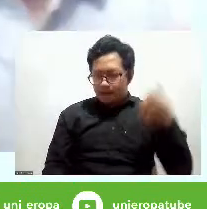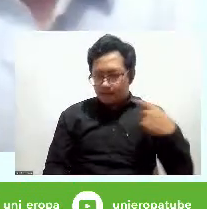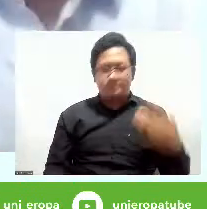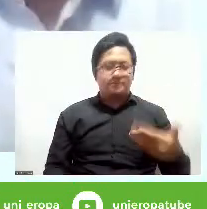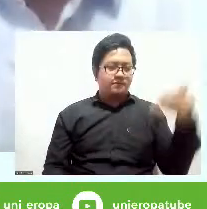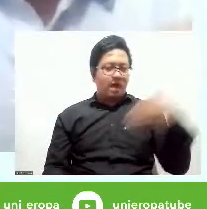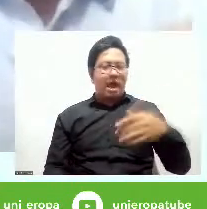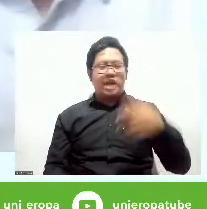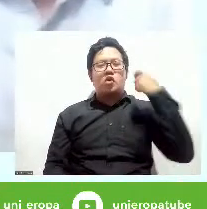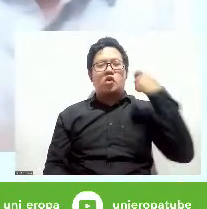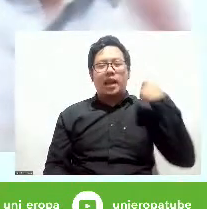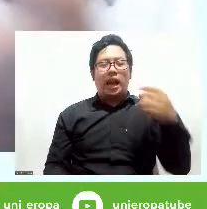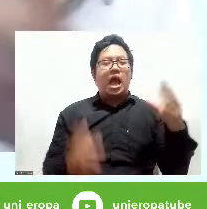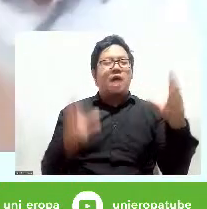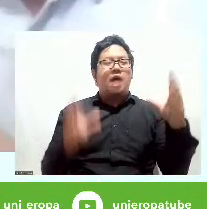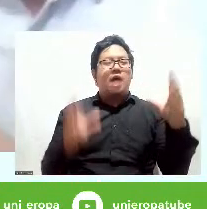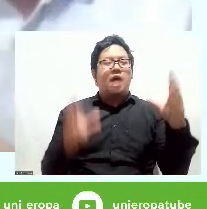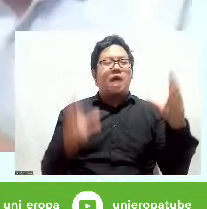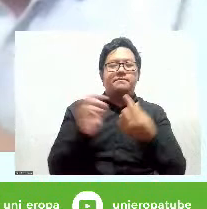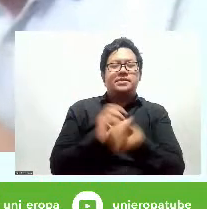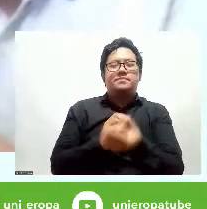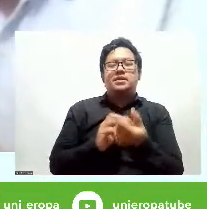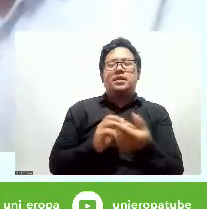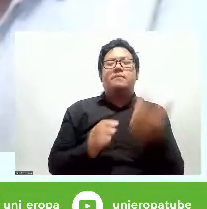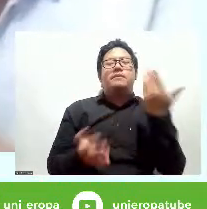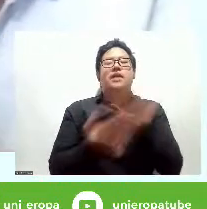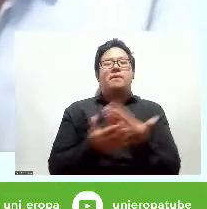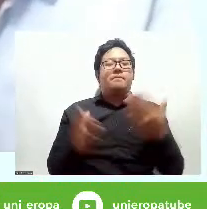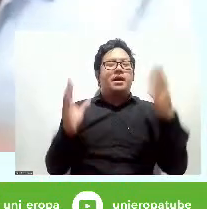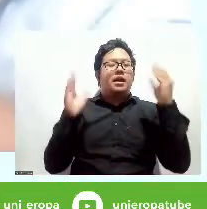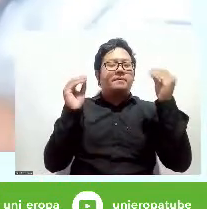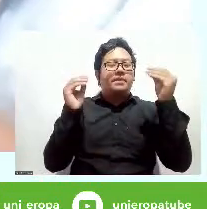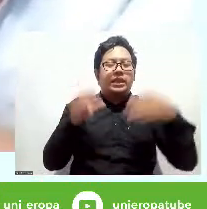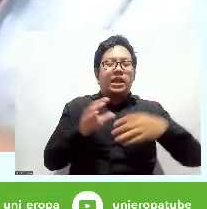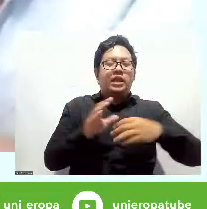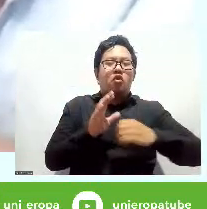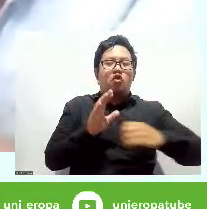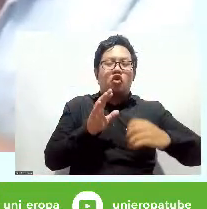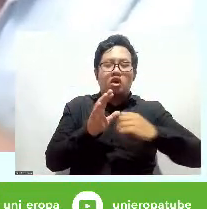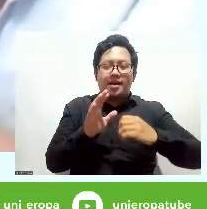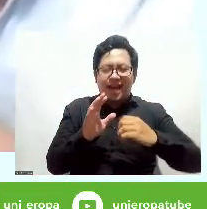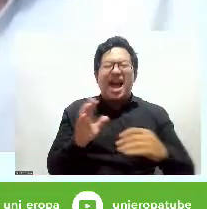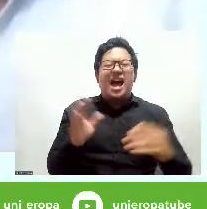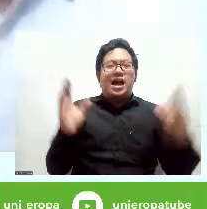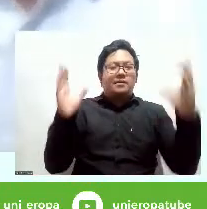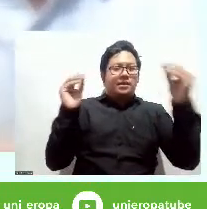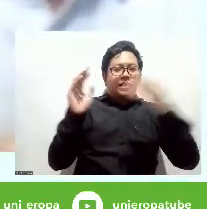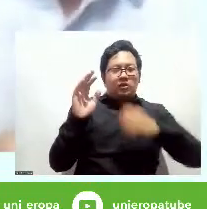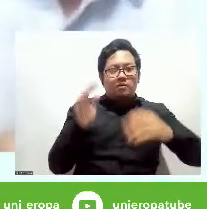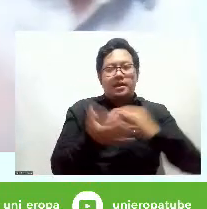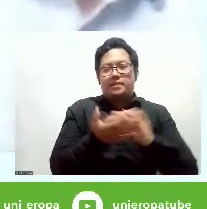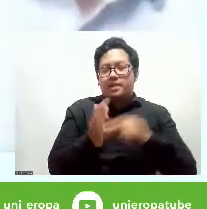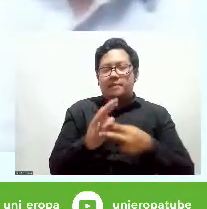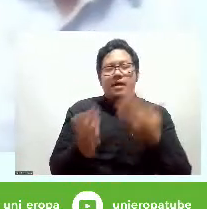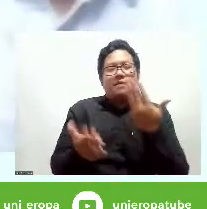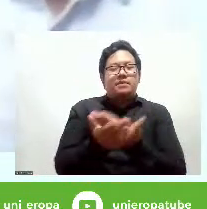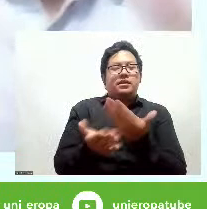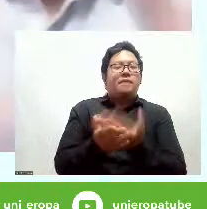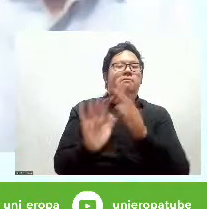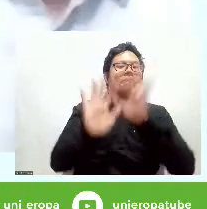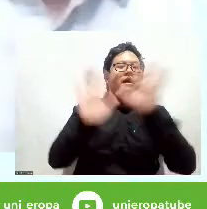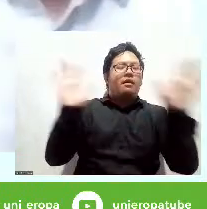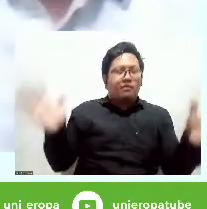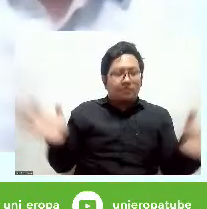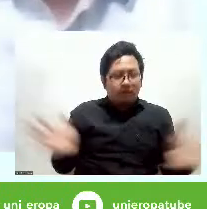kepentingan bertelur maka Diman untuk orang nangkap kepiting betulkan semakin tinggi di lapangan nah bener melihat